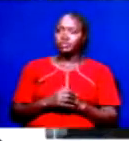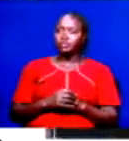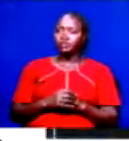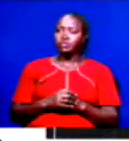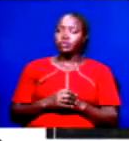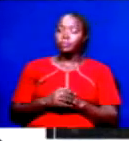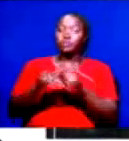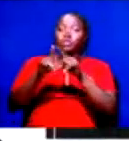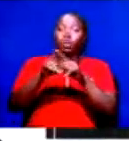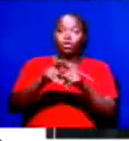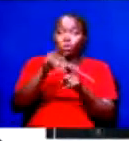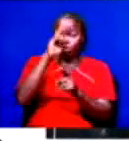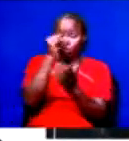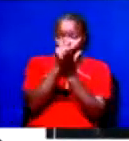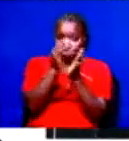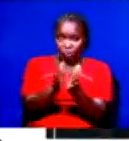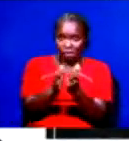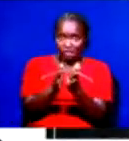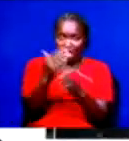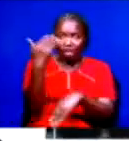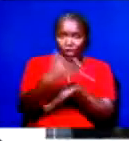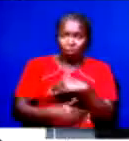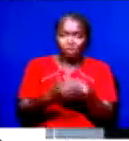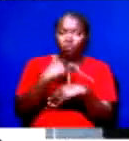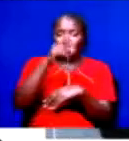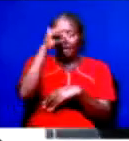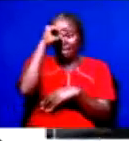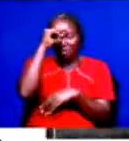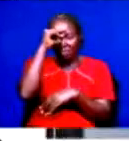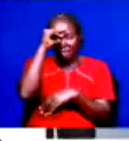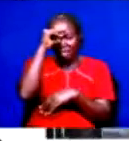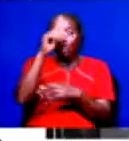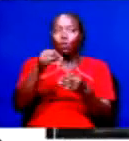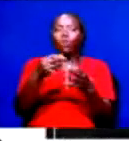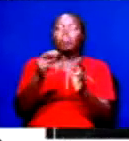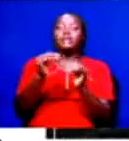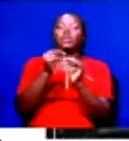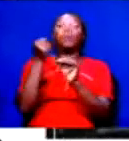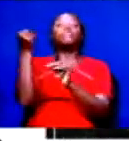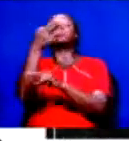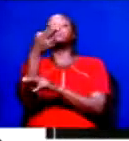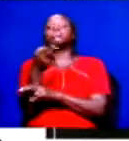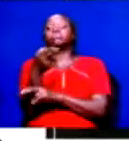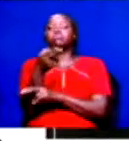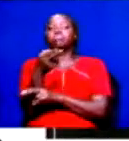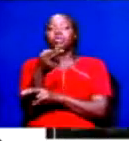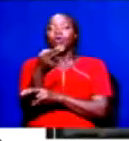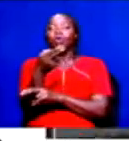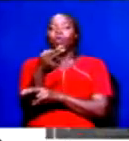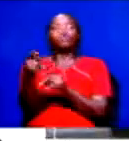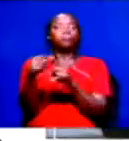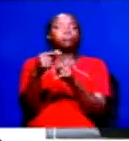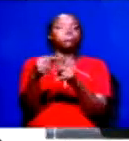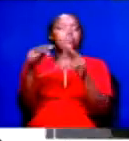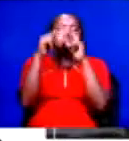Wakati huo maafisa wa polisi wa mpakani wanataka serikali kuwapa bunduki mpya ili kukabiliana ipasavyo na magaidi